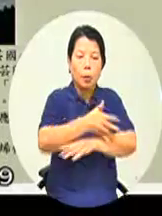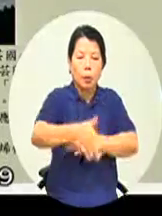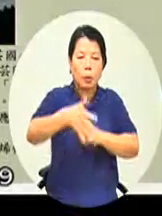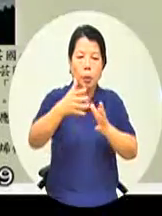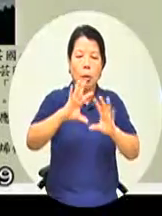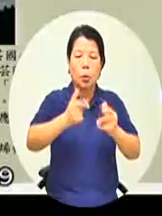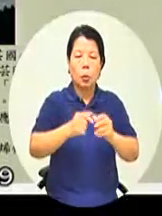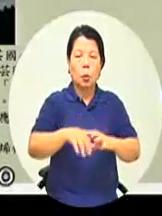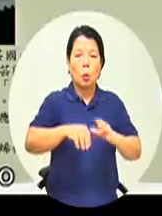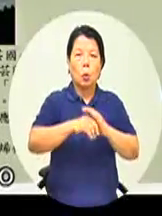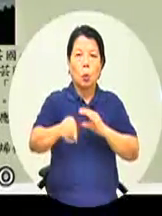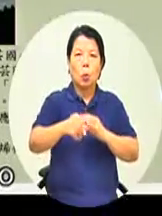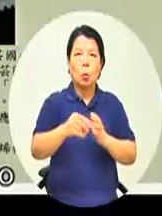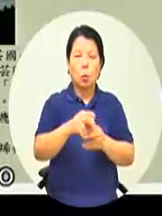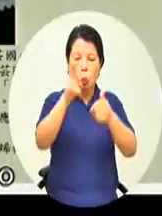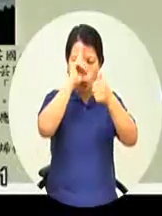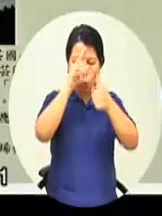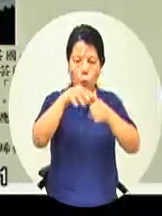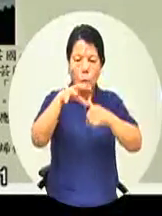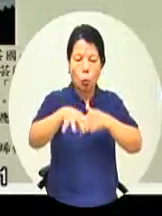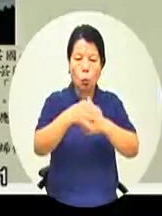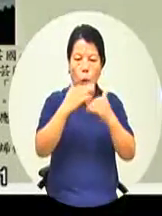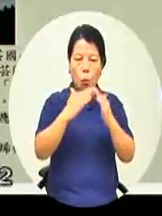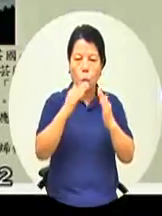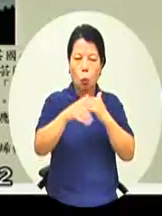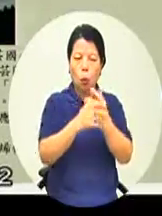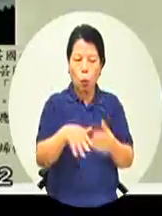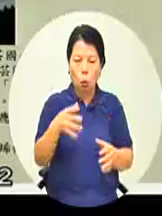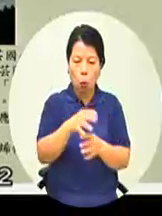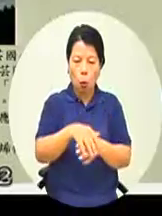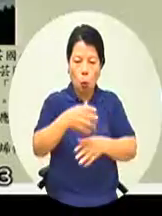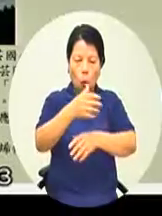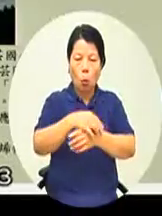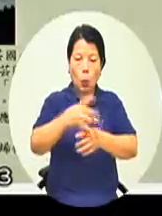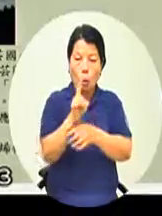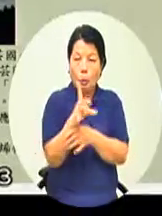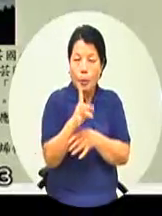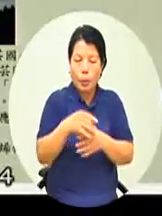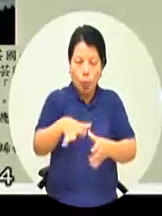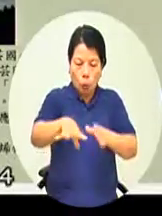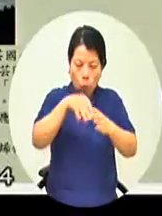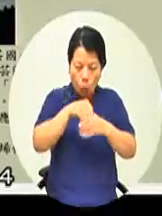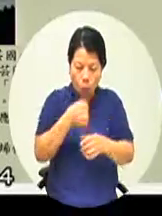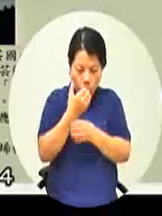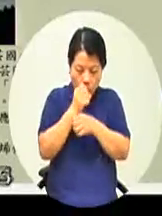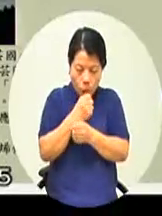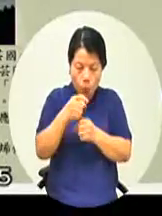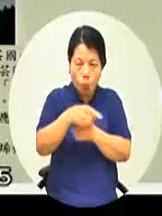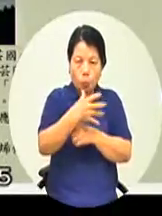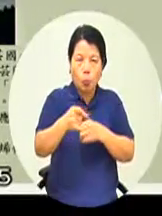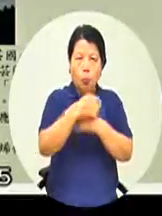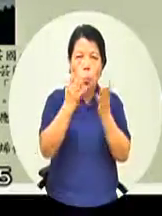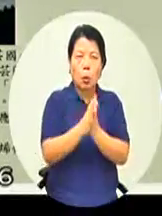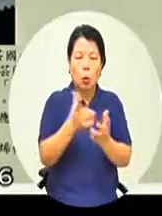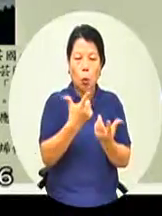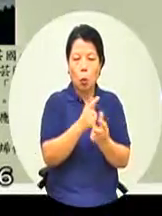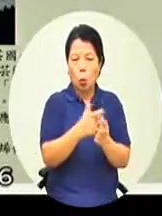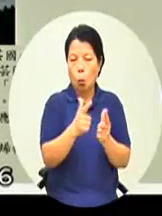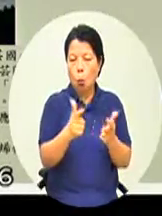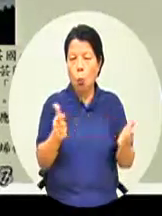分校，伊啊验出来这囡仔吼尿液，它有氯乙烯代谢物啊硫代二乙